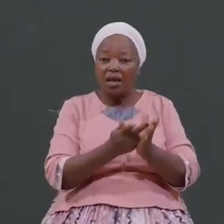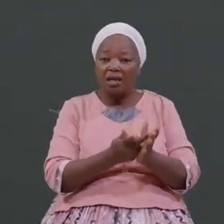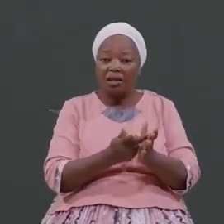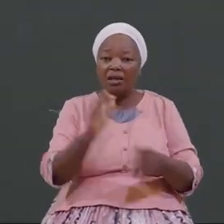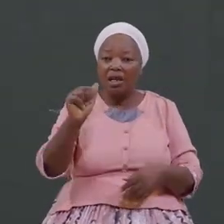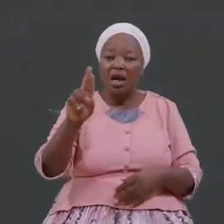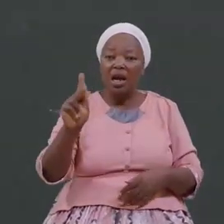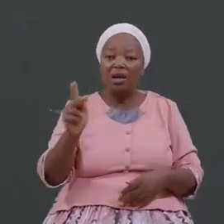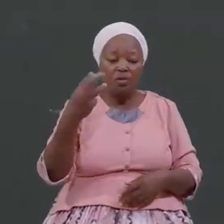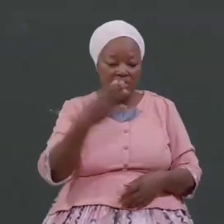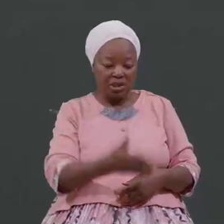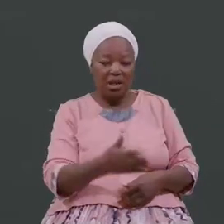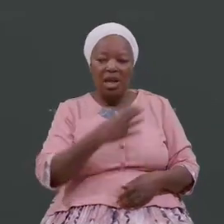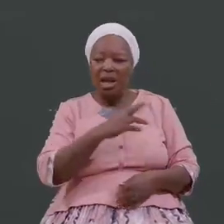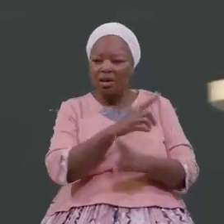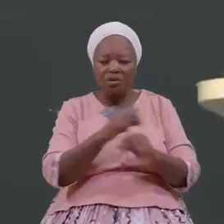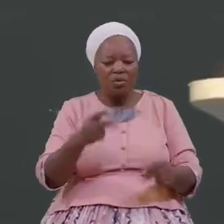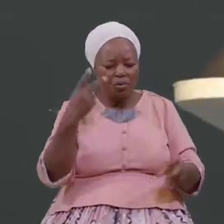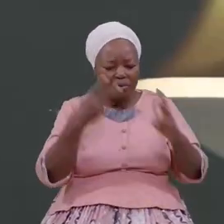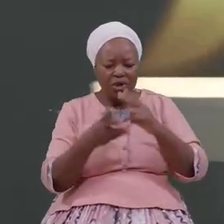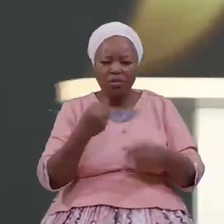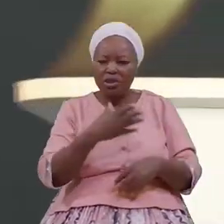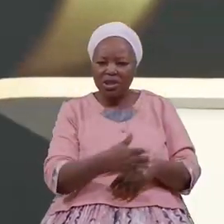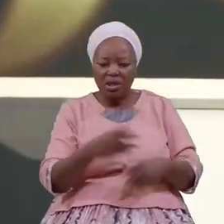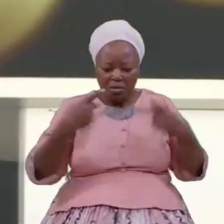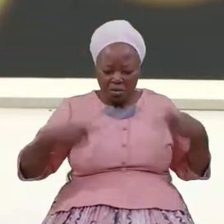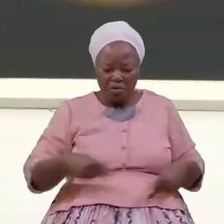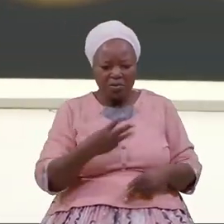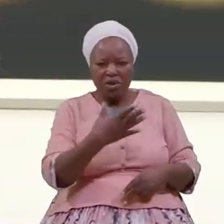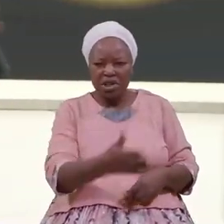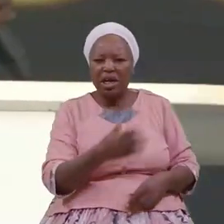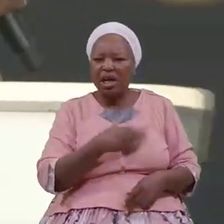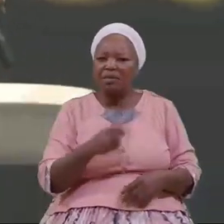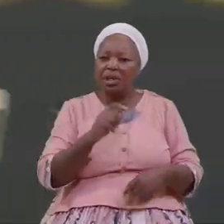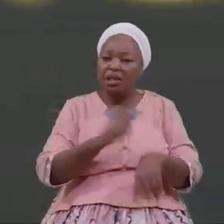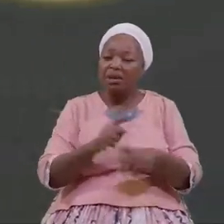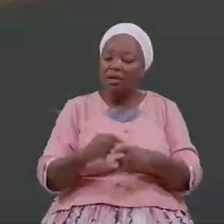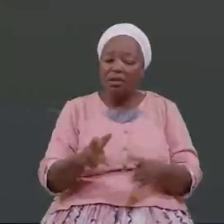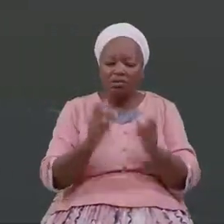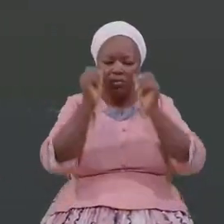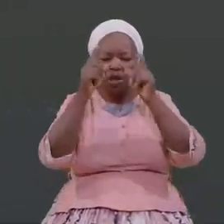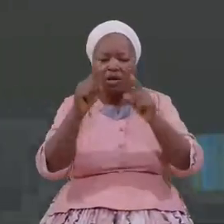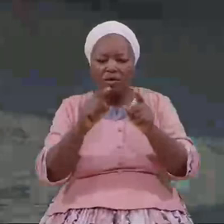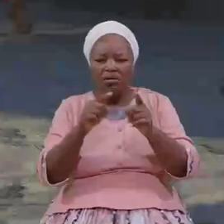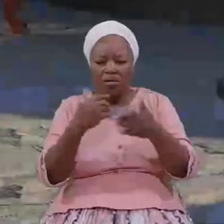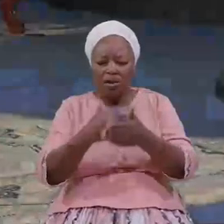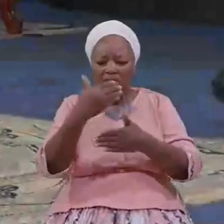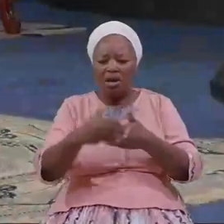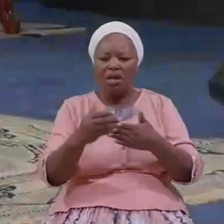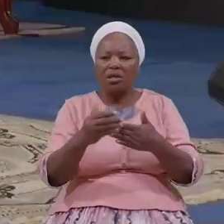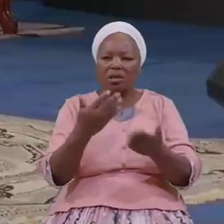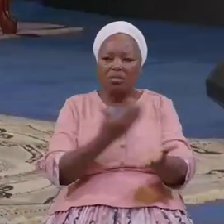souverain sacrificateur, pas de sacrificateur là-bas. Dès qu'ils se sont réveillés, le lendemain,